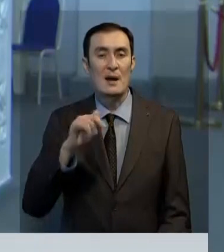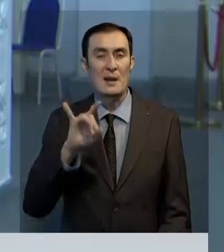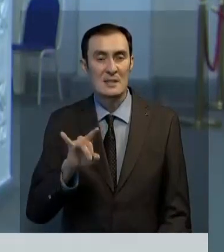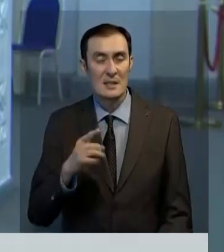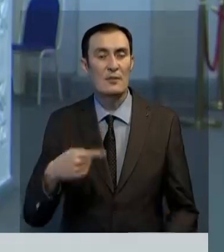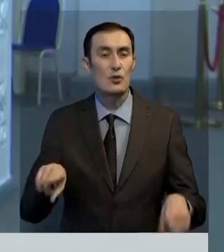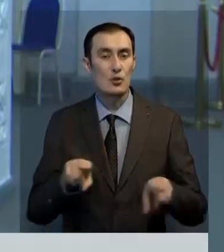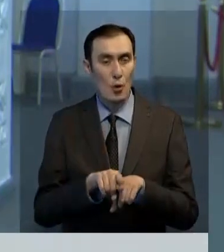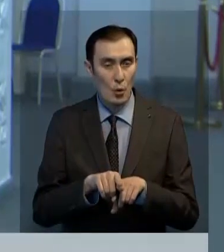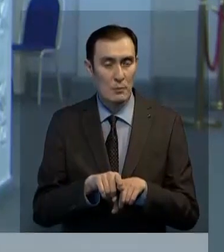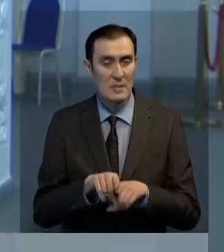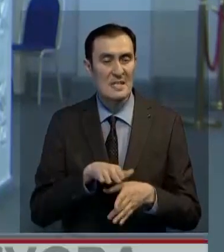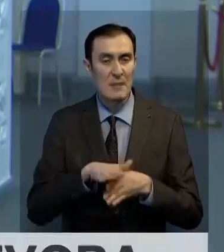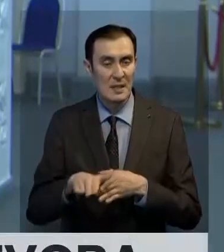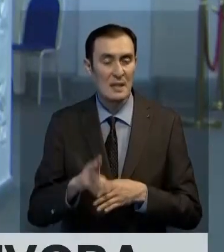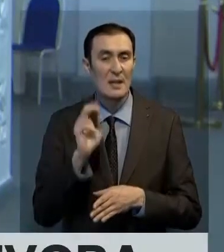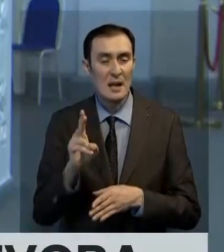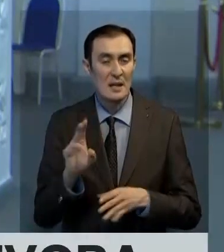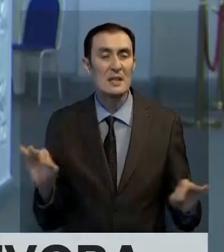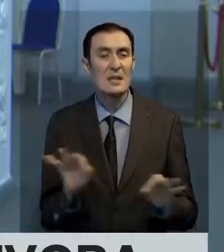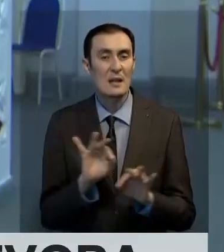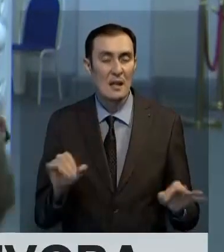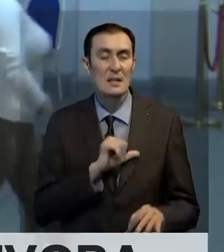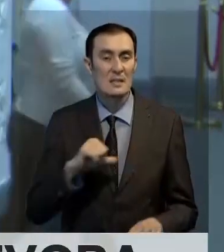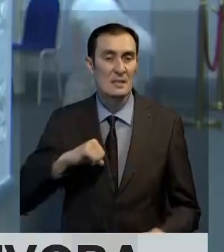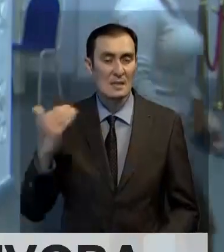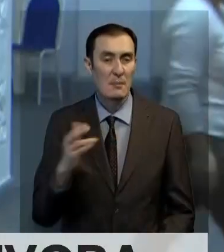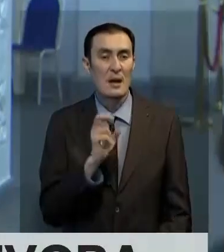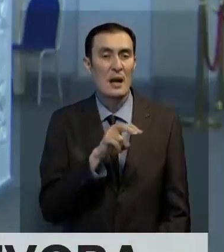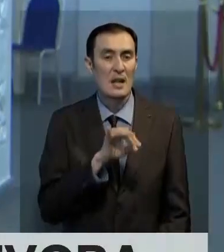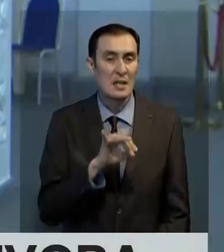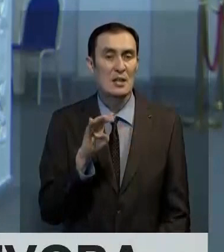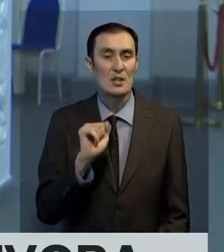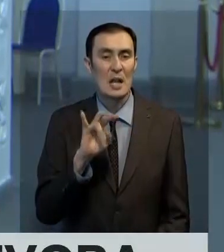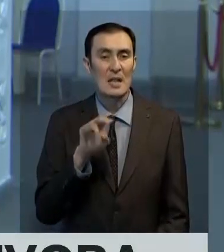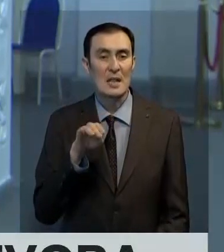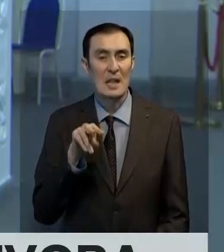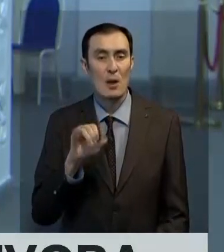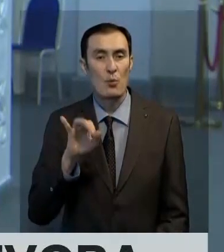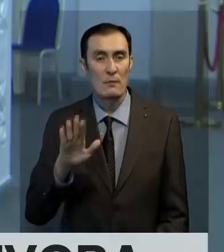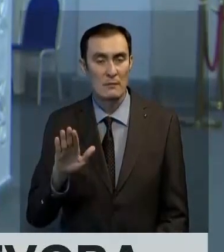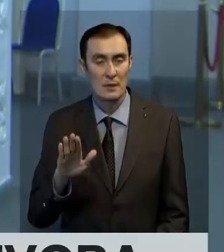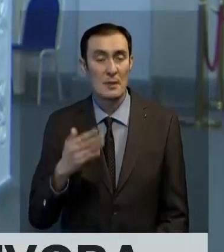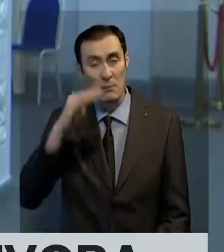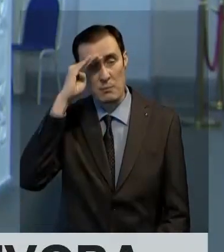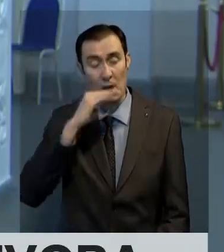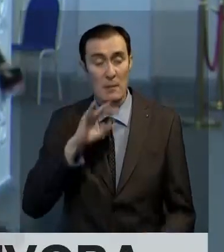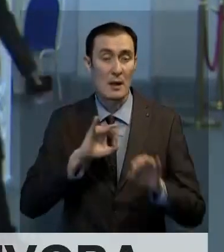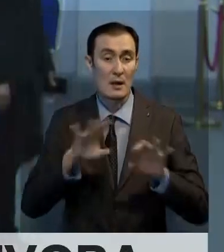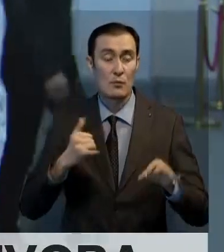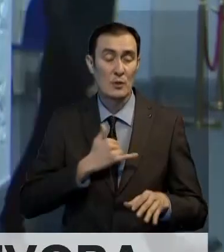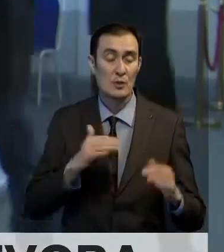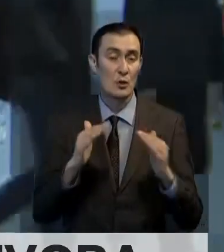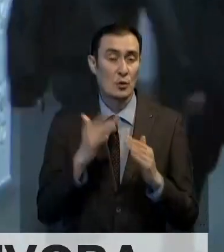том исполнении, как играл сам Калижантлиев. И папа рассказывал, что у нас